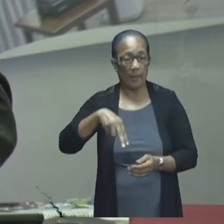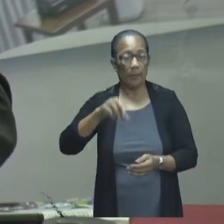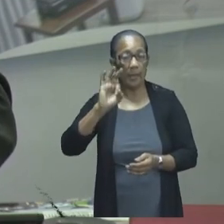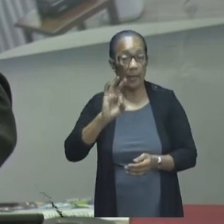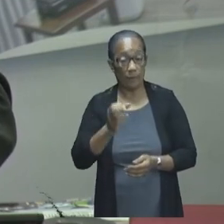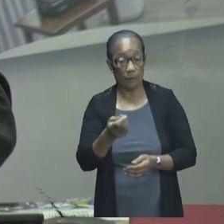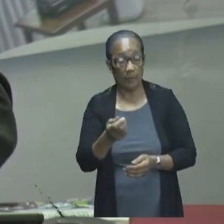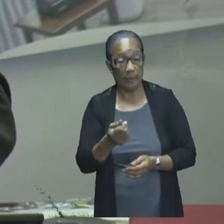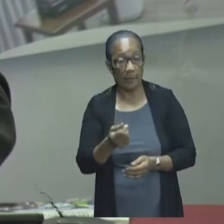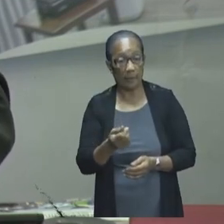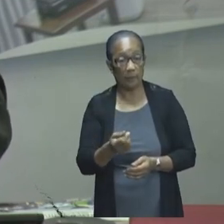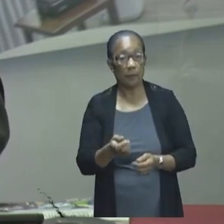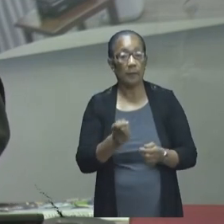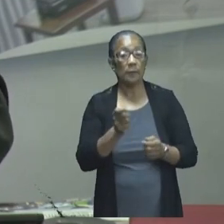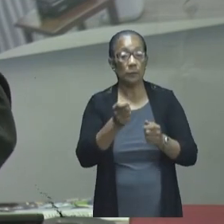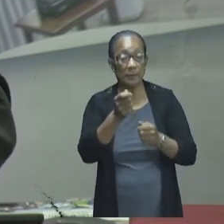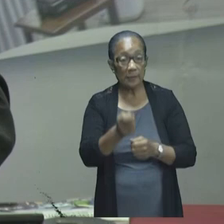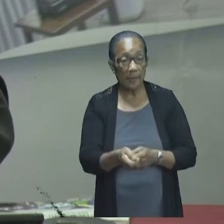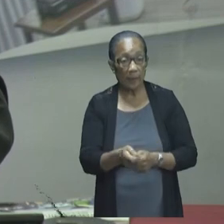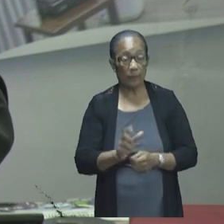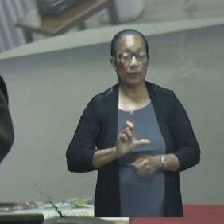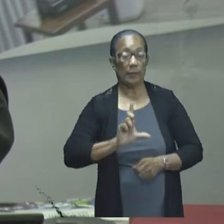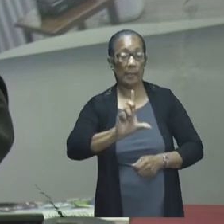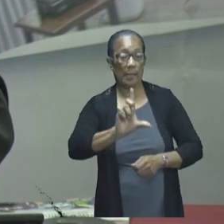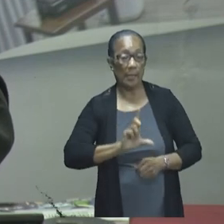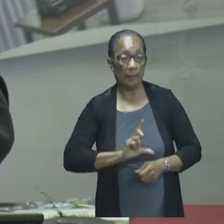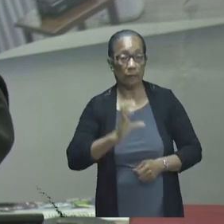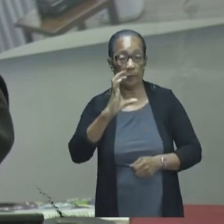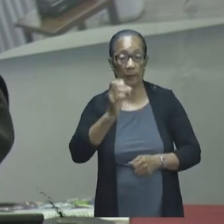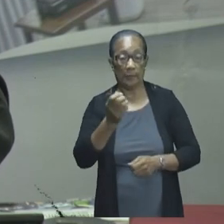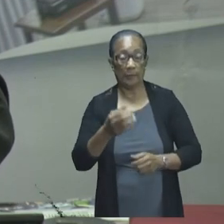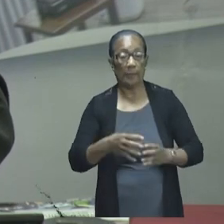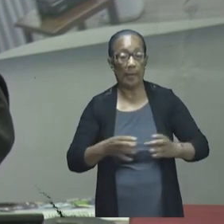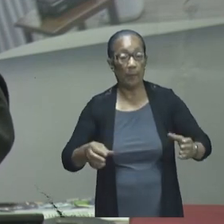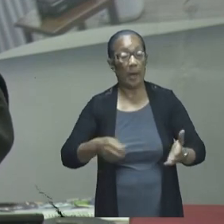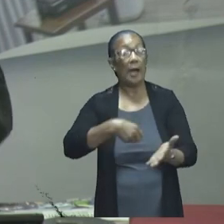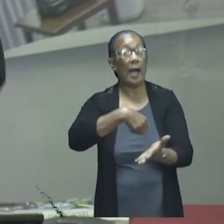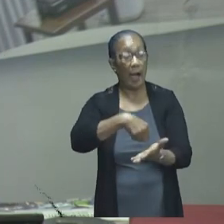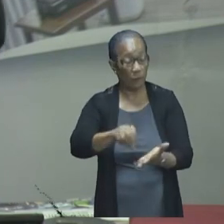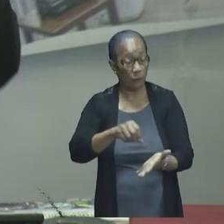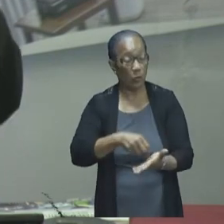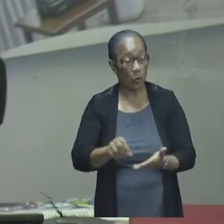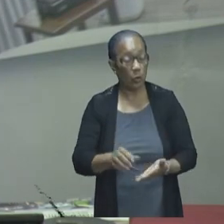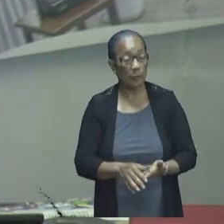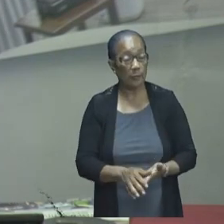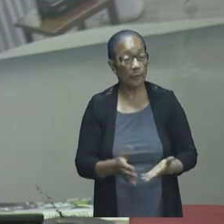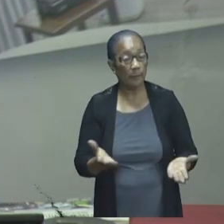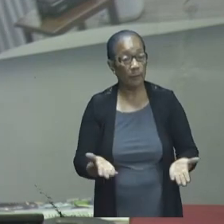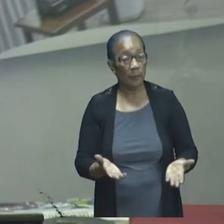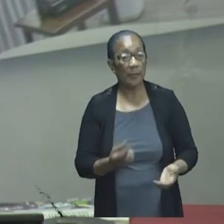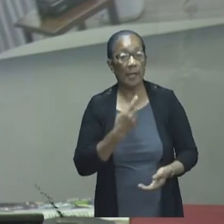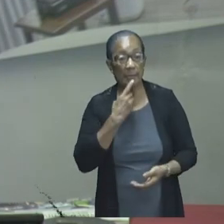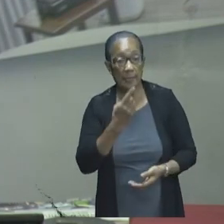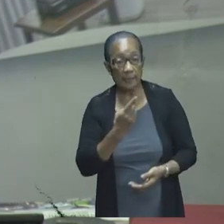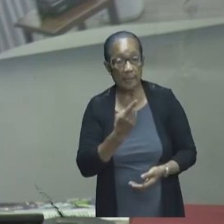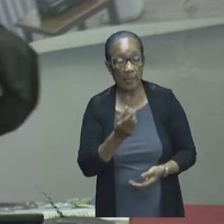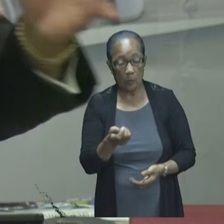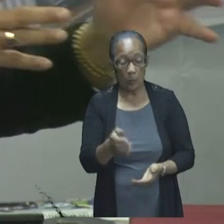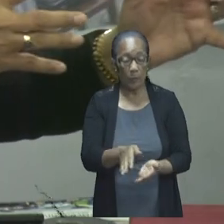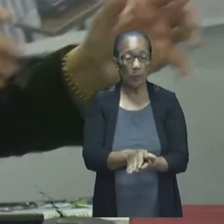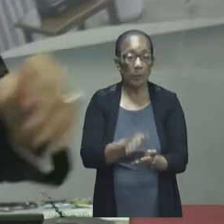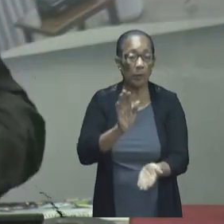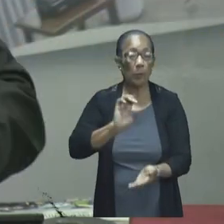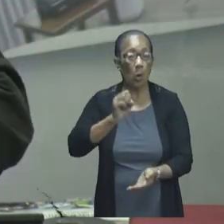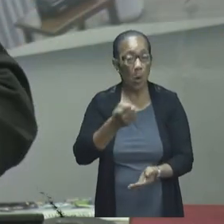lening van de staat aan de centrale bank af te lossen de ander staat er op je begroeten meer ruimte op